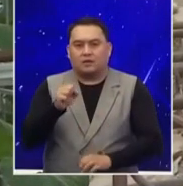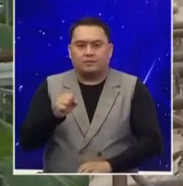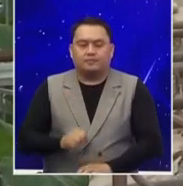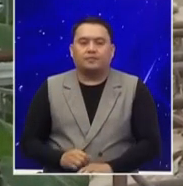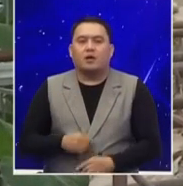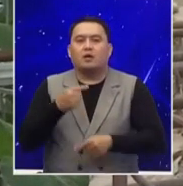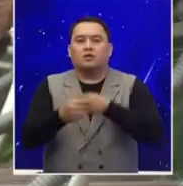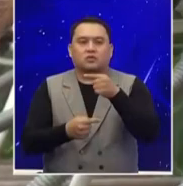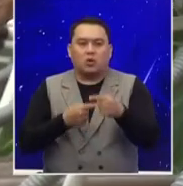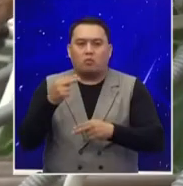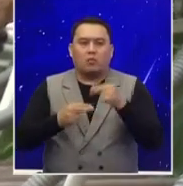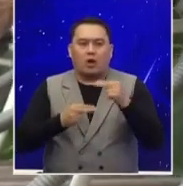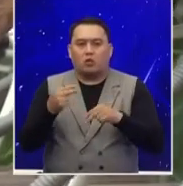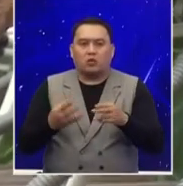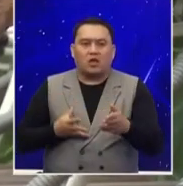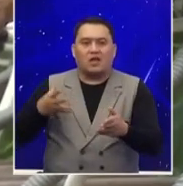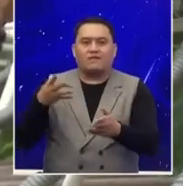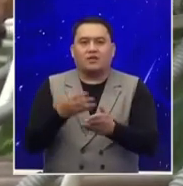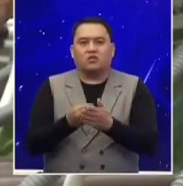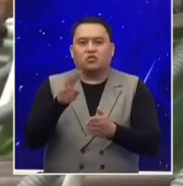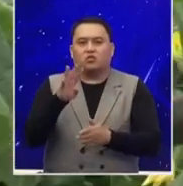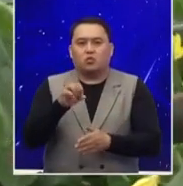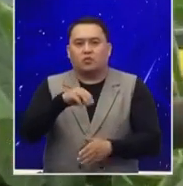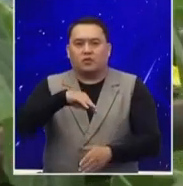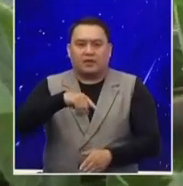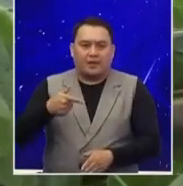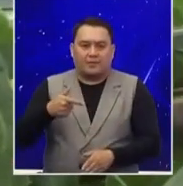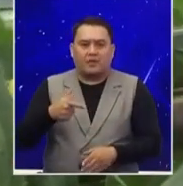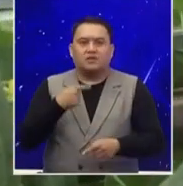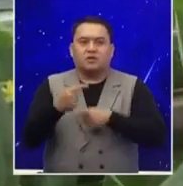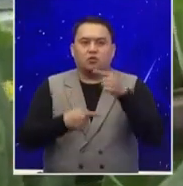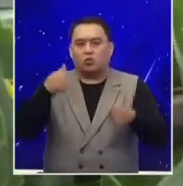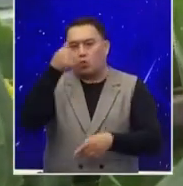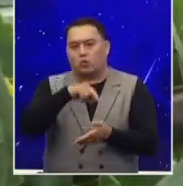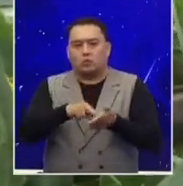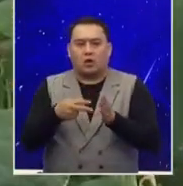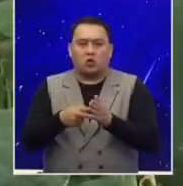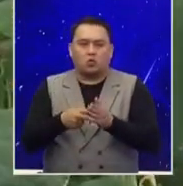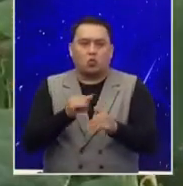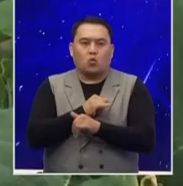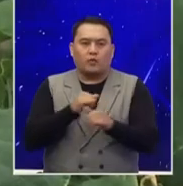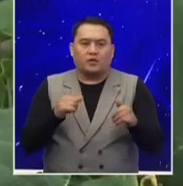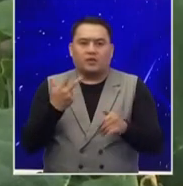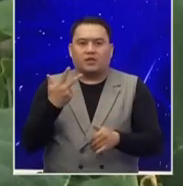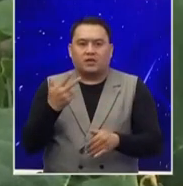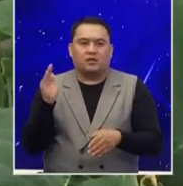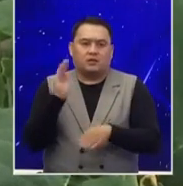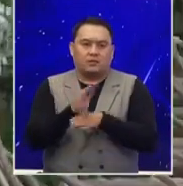В последнюю из построенных было инвестировано более 400 миллионов тенге. К следующему году планируется построить еще 3